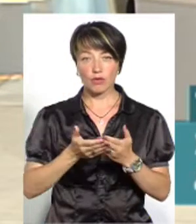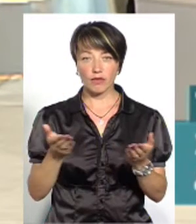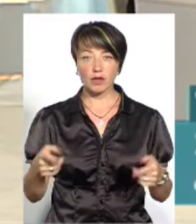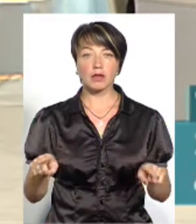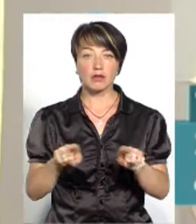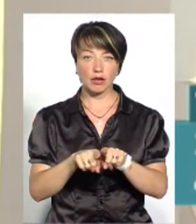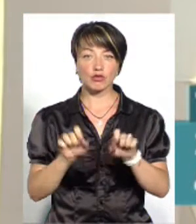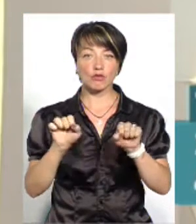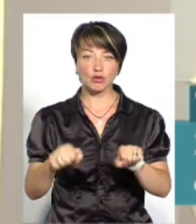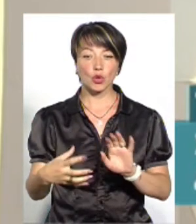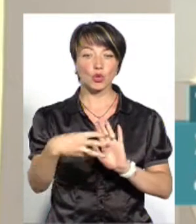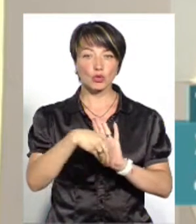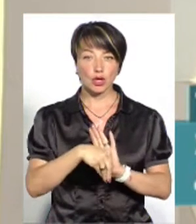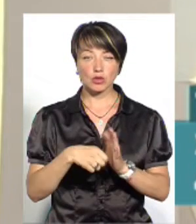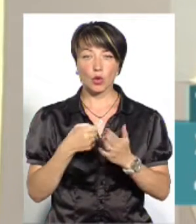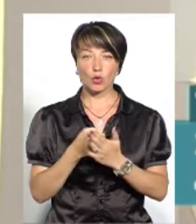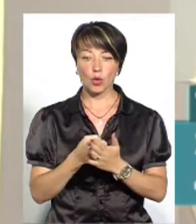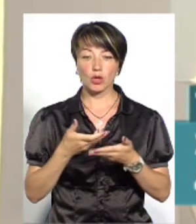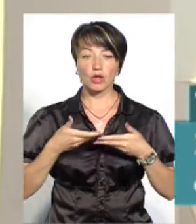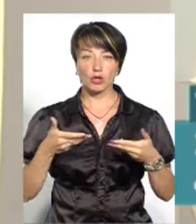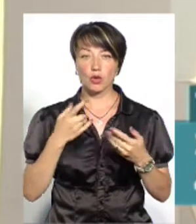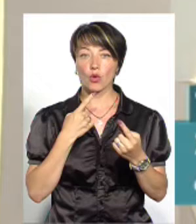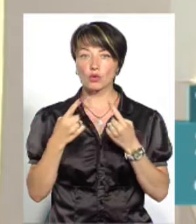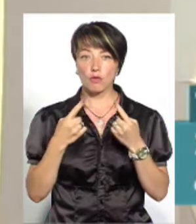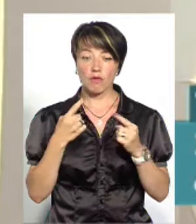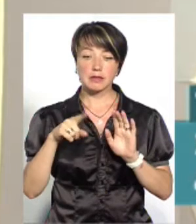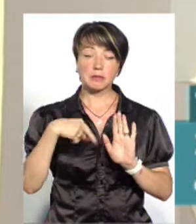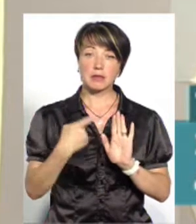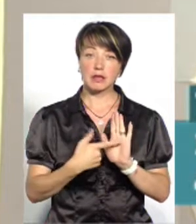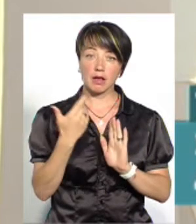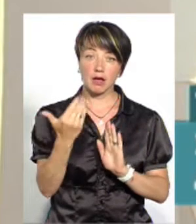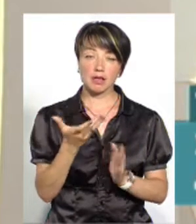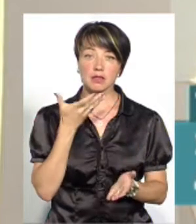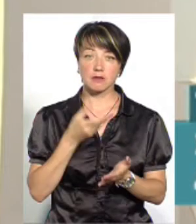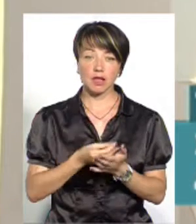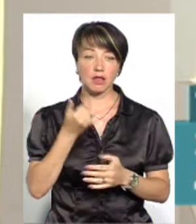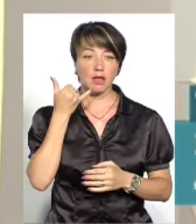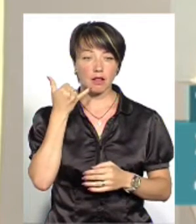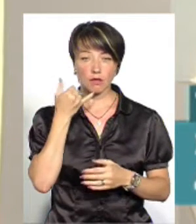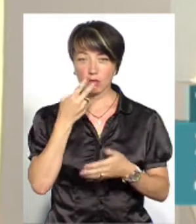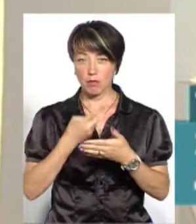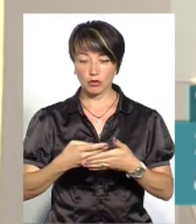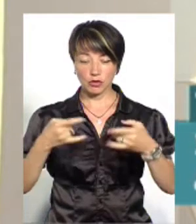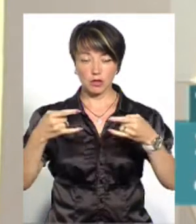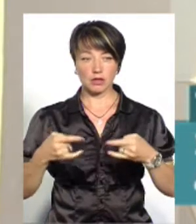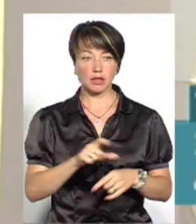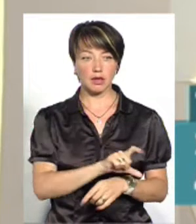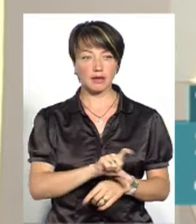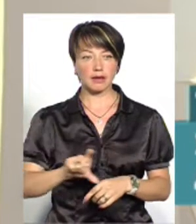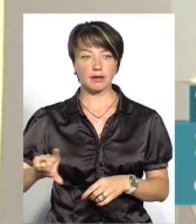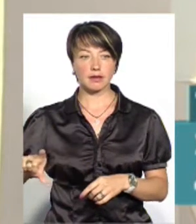теж можете долучатися до нашої розмови та ставити свої запитання телефоном, який ви побачите на